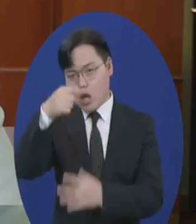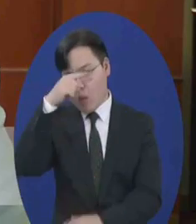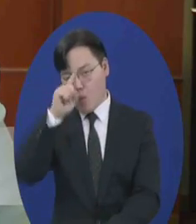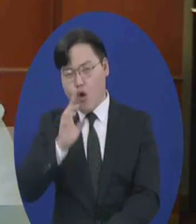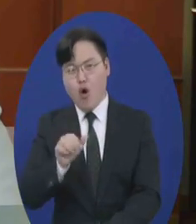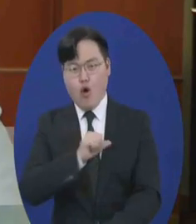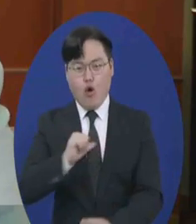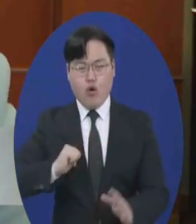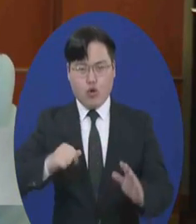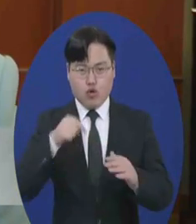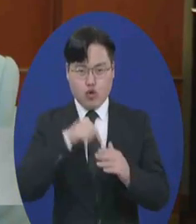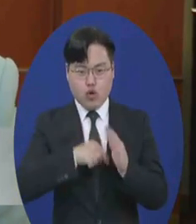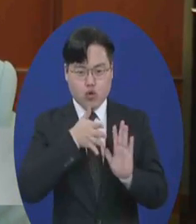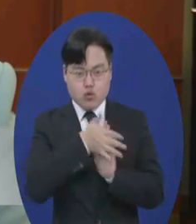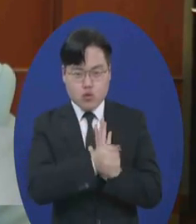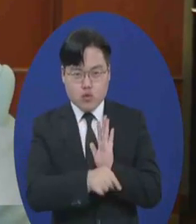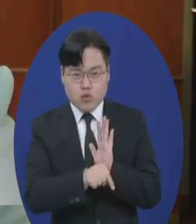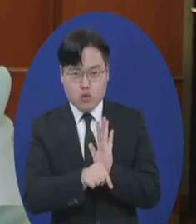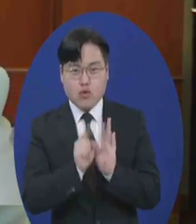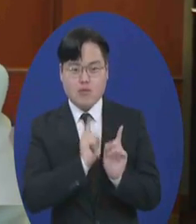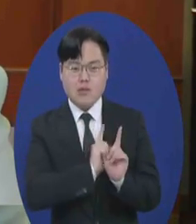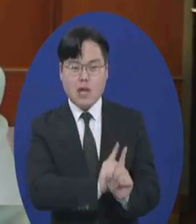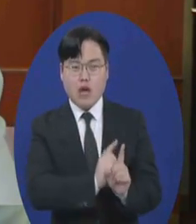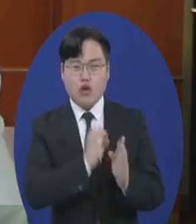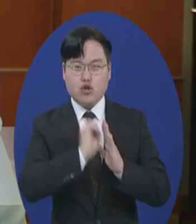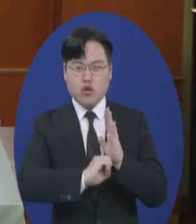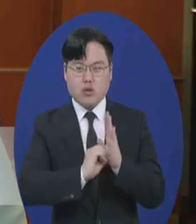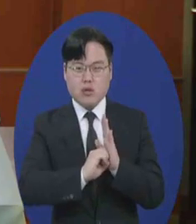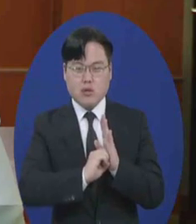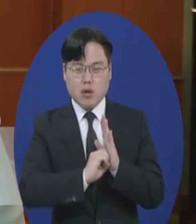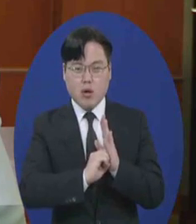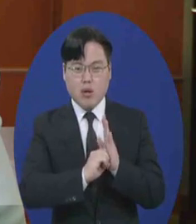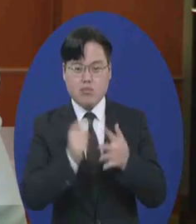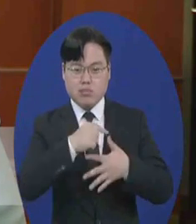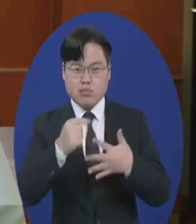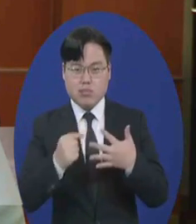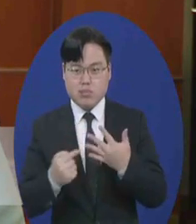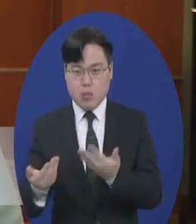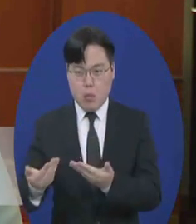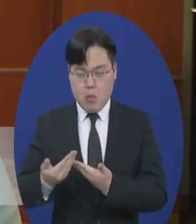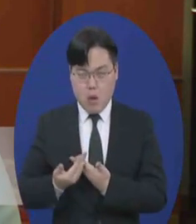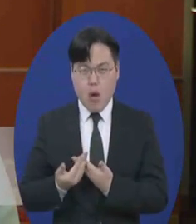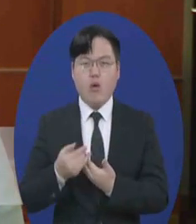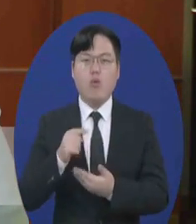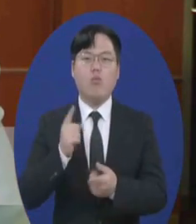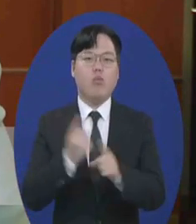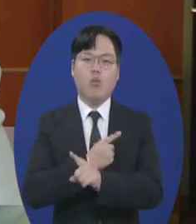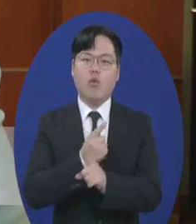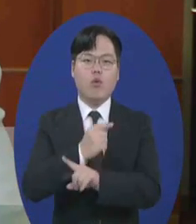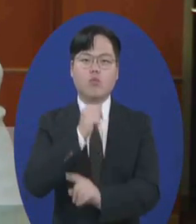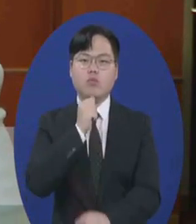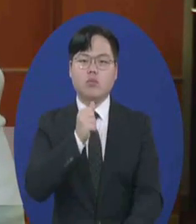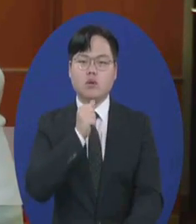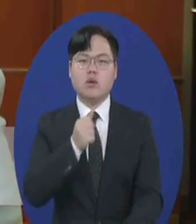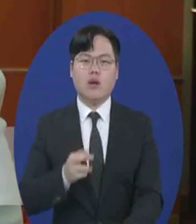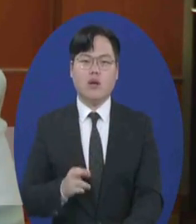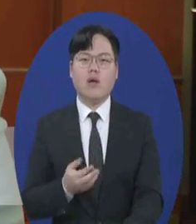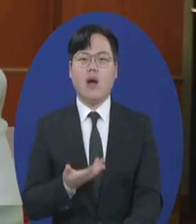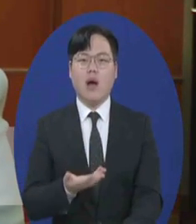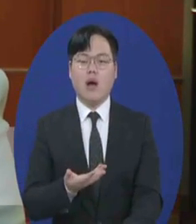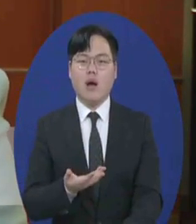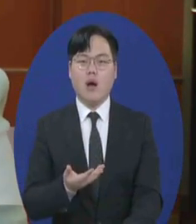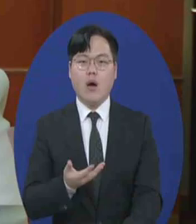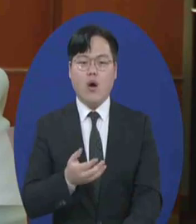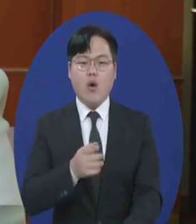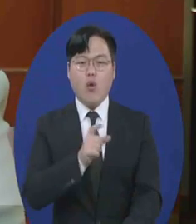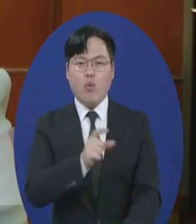багтсан төсөвтөл гүйцэтгэлээ гаргаж өг гэдэг шаардлага жишээ тавьсан байх жишээд байгаа да. Гэтэл энэ маань өөрөө буруу байхгүй. Яагадгүй тэд нар хичнээн